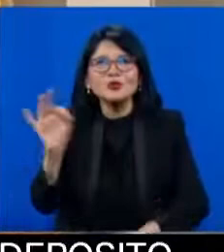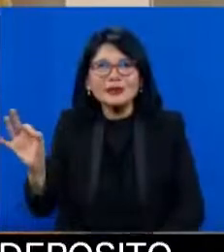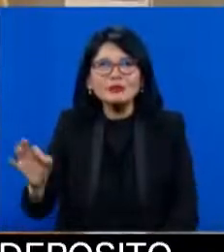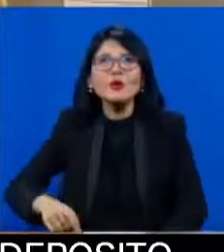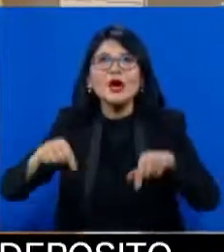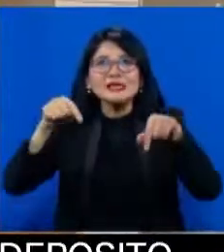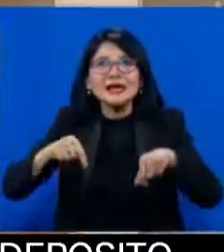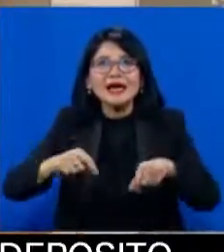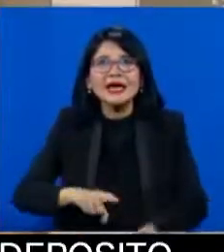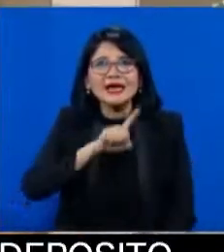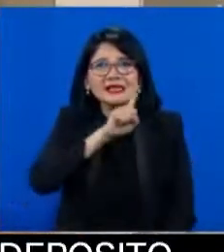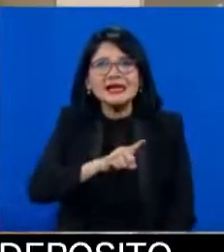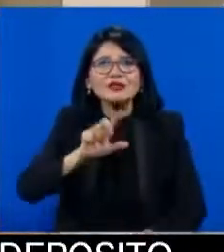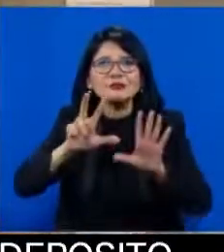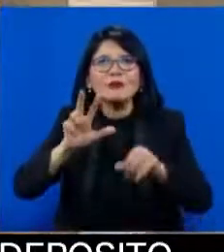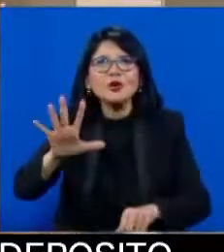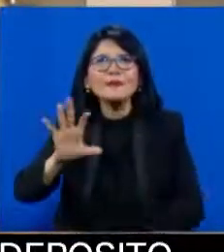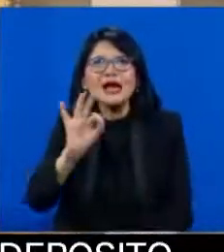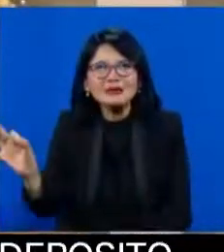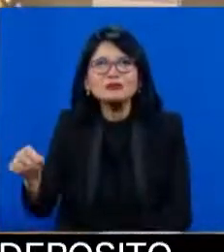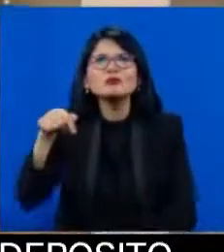katanya Rp195.000, kan kaget.